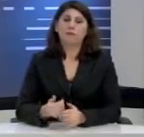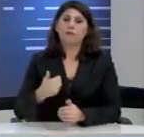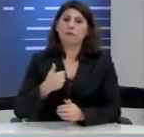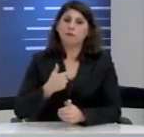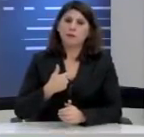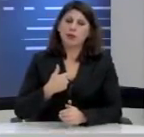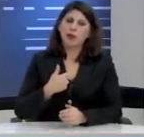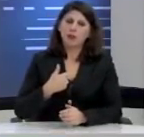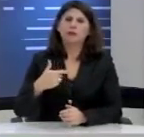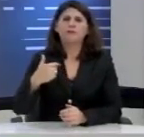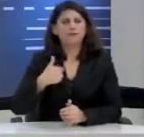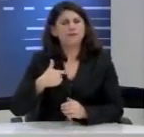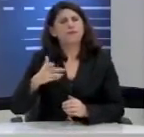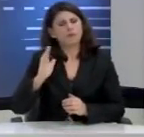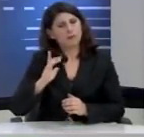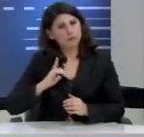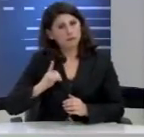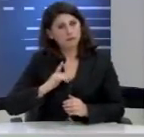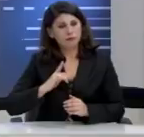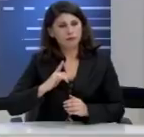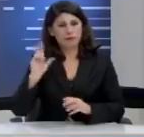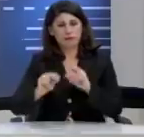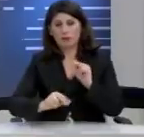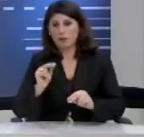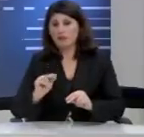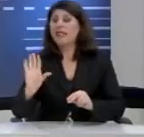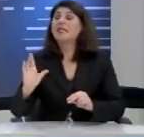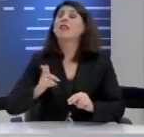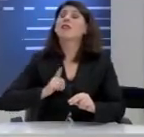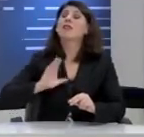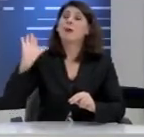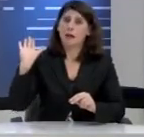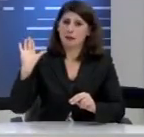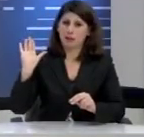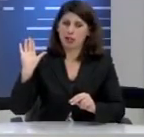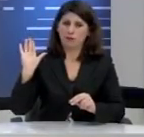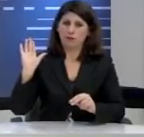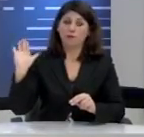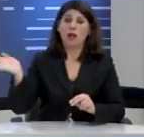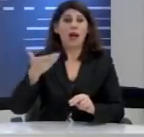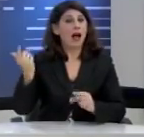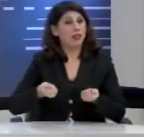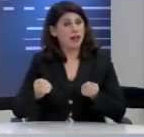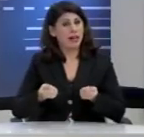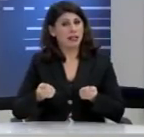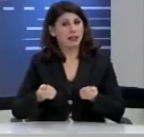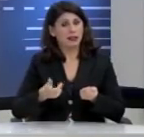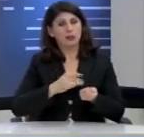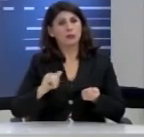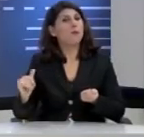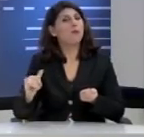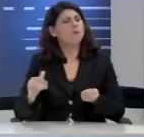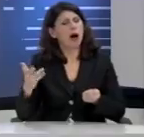το ερώτημα. Σας παρακαλώ. Στην ψήφο, γιατί δεν περίμενα, αν θα κάνατε εσείς ποτέ